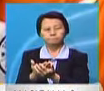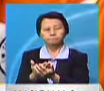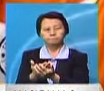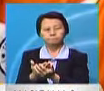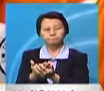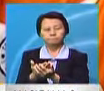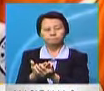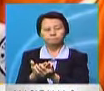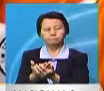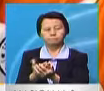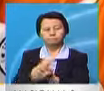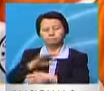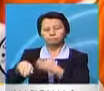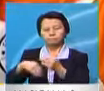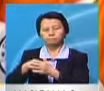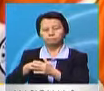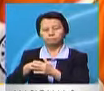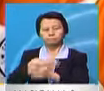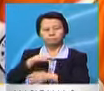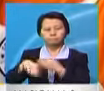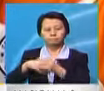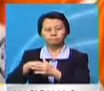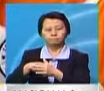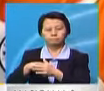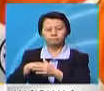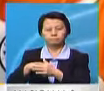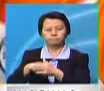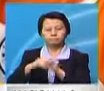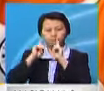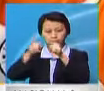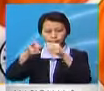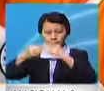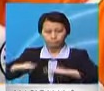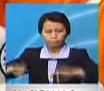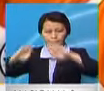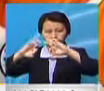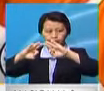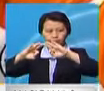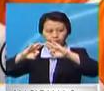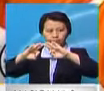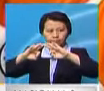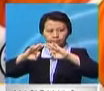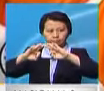Motivasi pun semua untuk ke final ni tinggi lah untuk